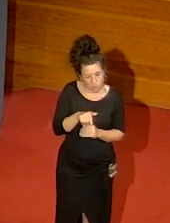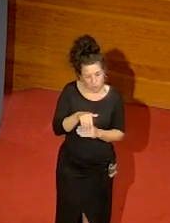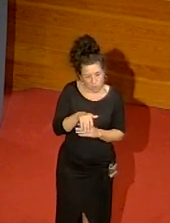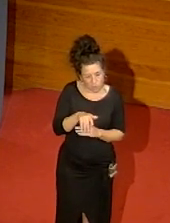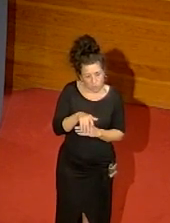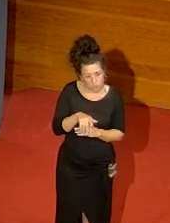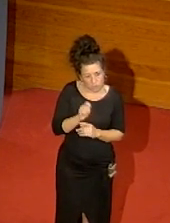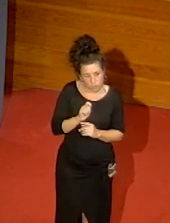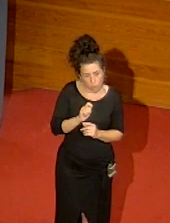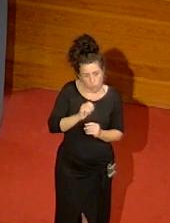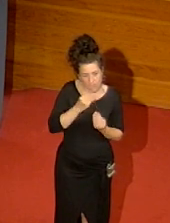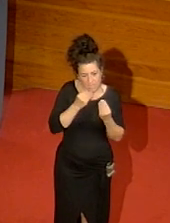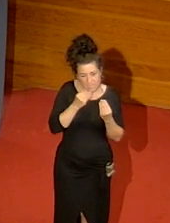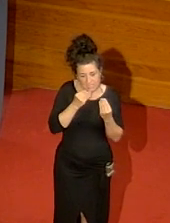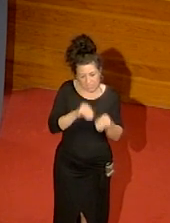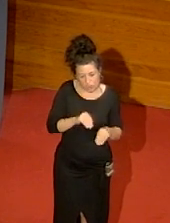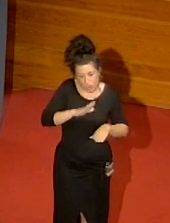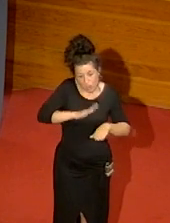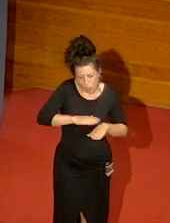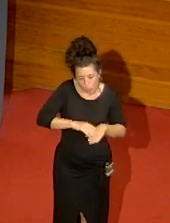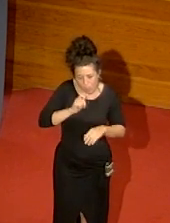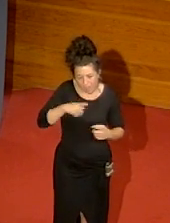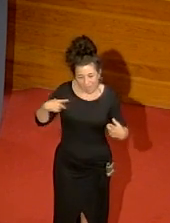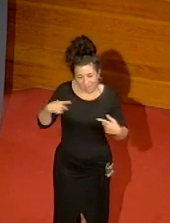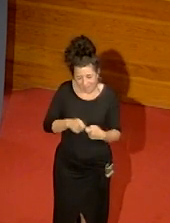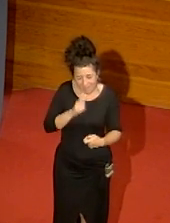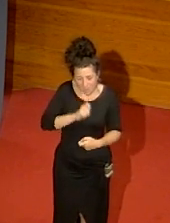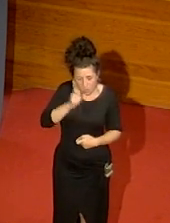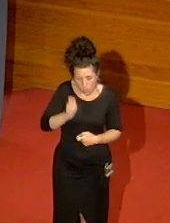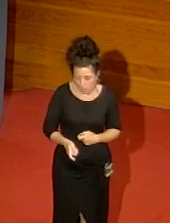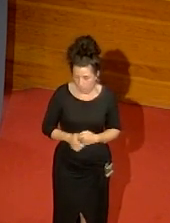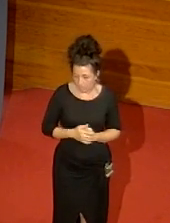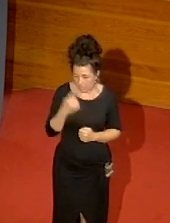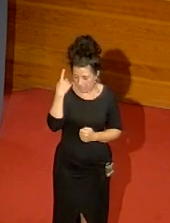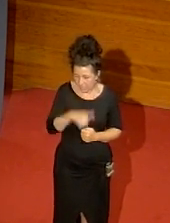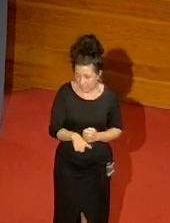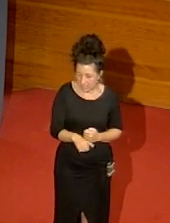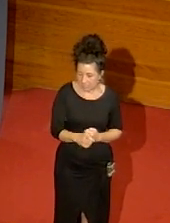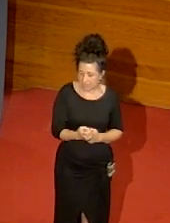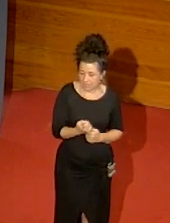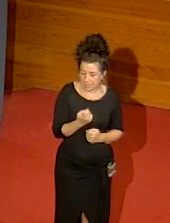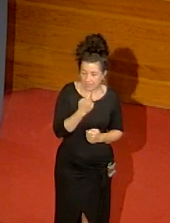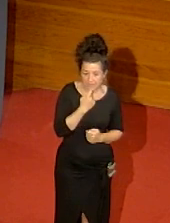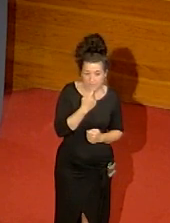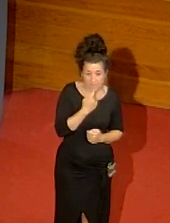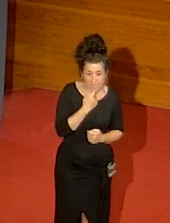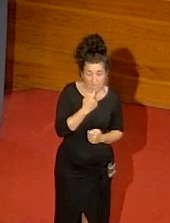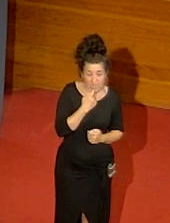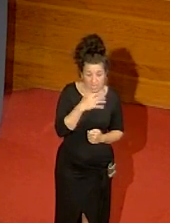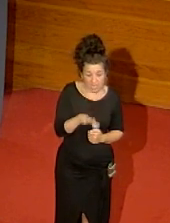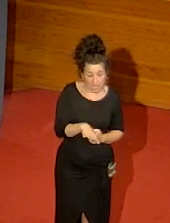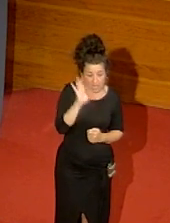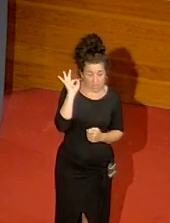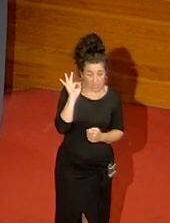albo historia bat, ez? Badakizue, bai Finlandiak, bai Suediak, erabaki dutela NATO-n sartzea.